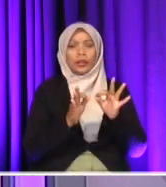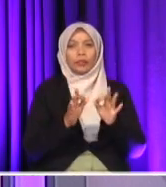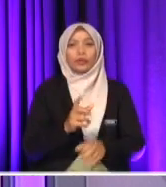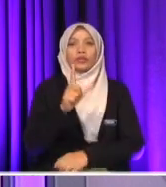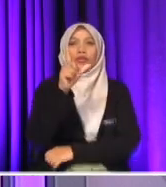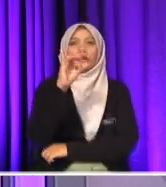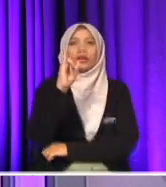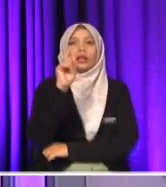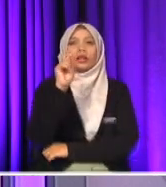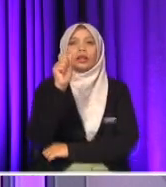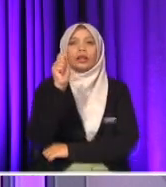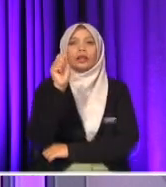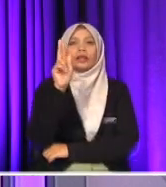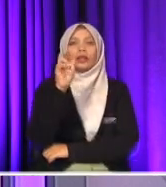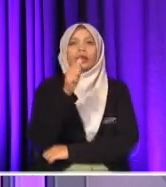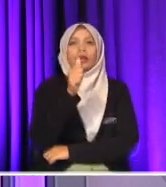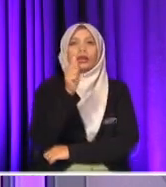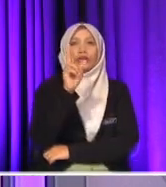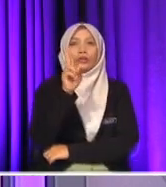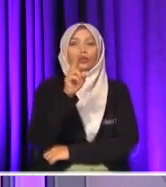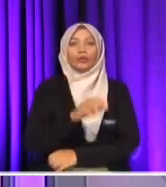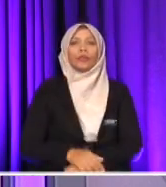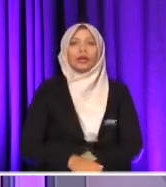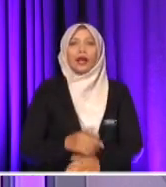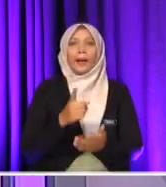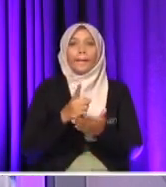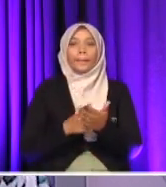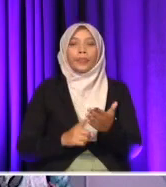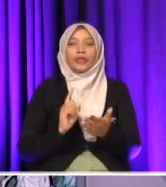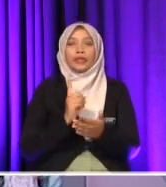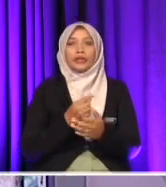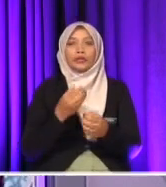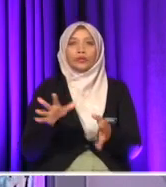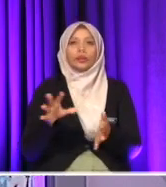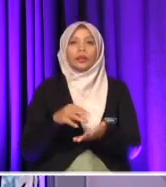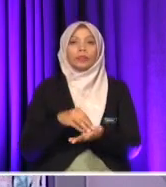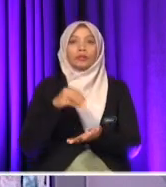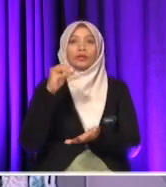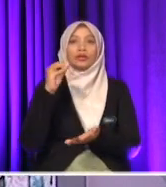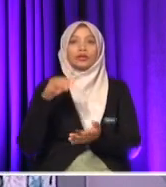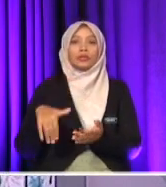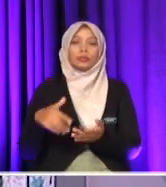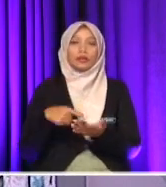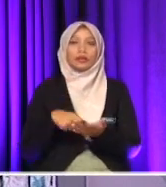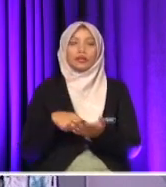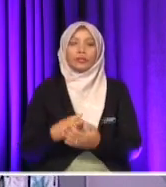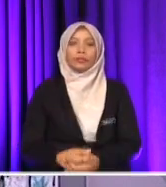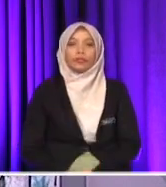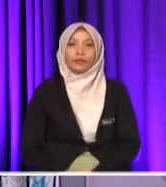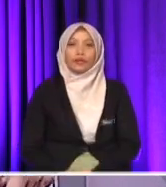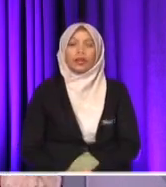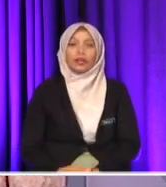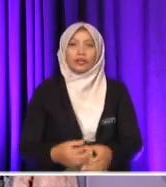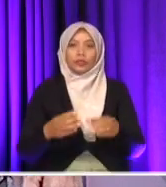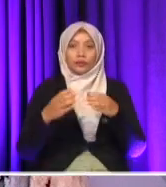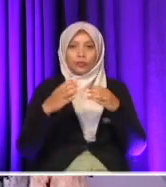arus ulang alik, okay, dia sebenarnya kita applykan apa yang kita dah belajar sebelum ni, arus liter arus terus. Betul. Okay, cumanya liter arus